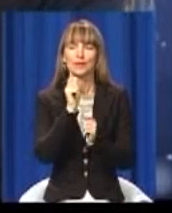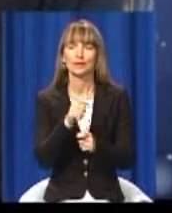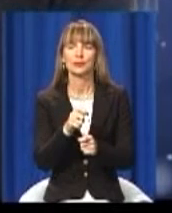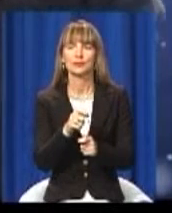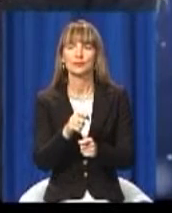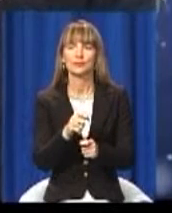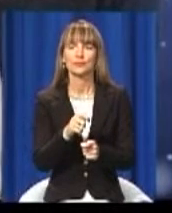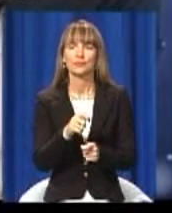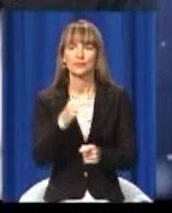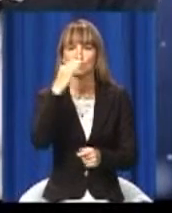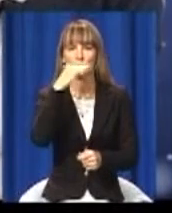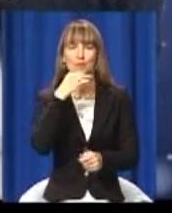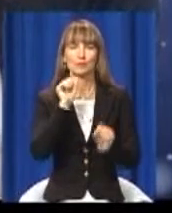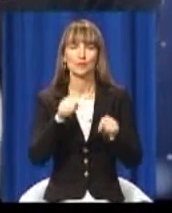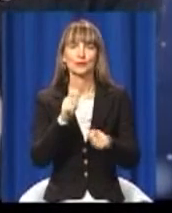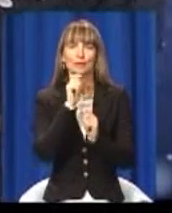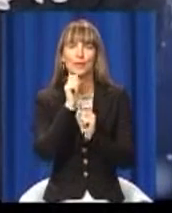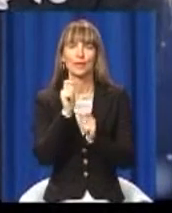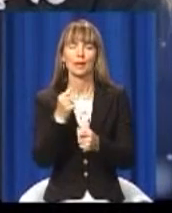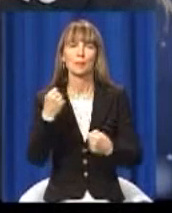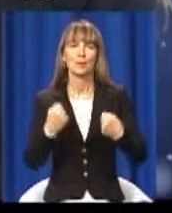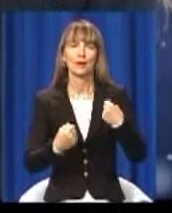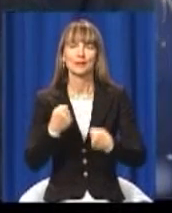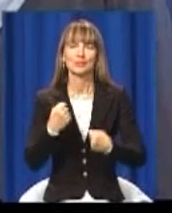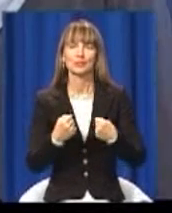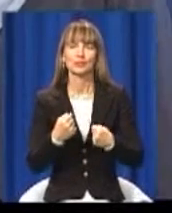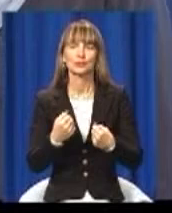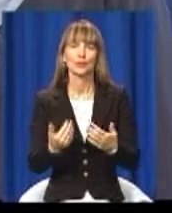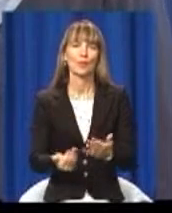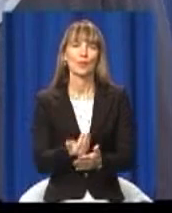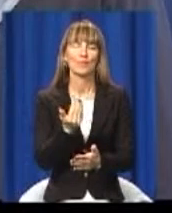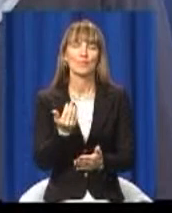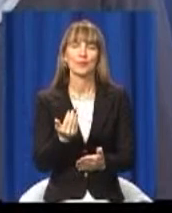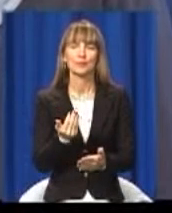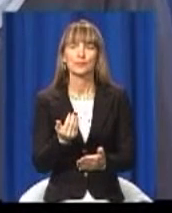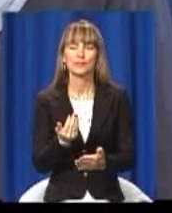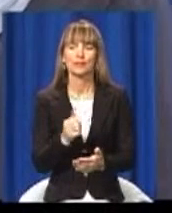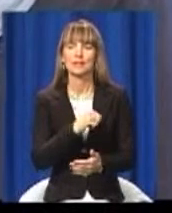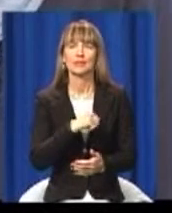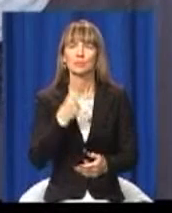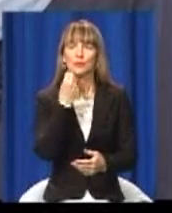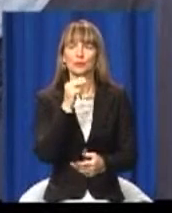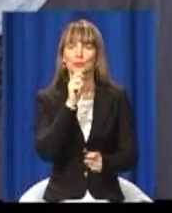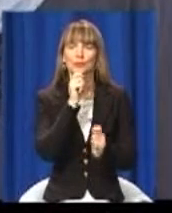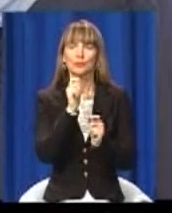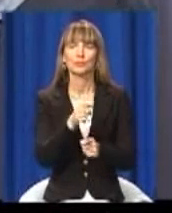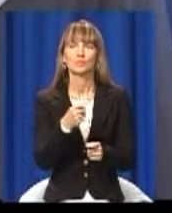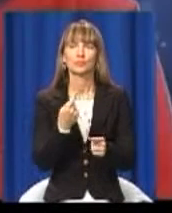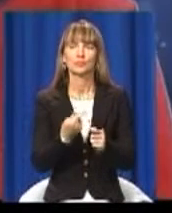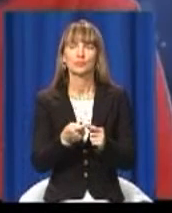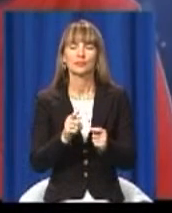можно подарить машину новую. Самый классный подарок – это